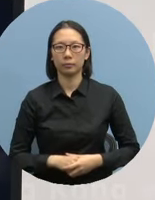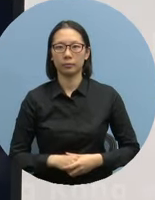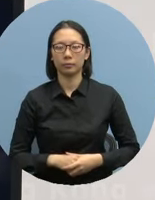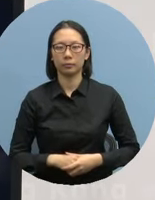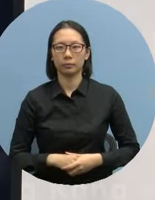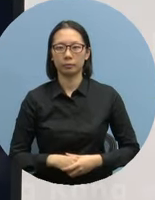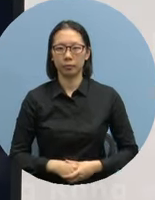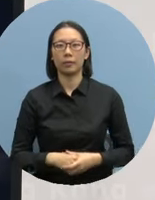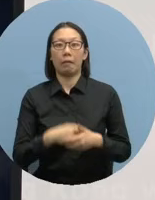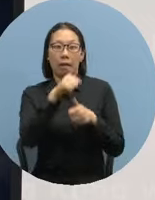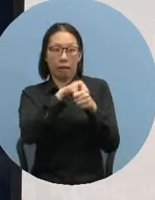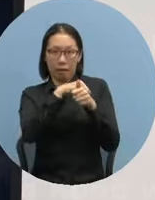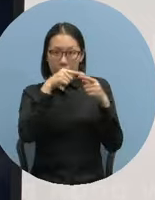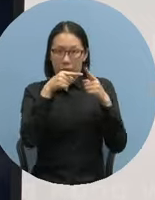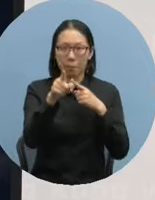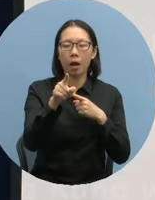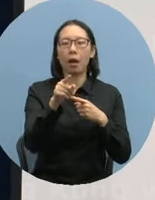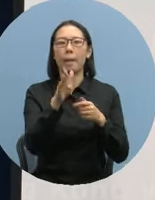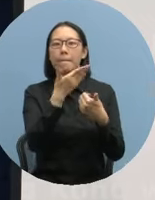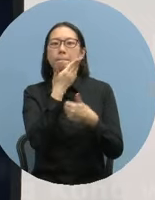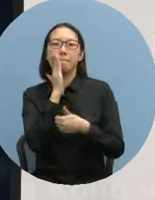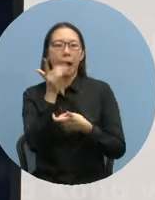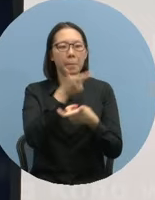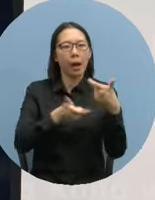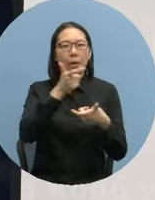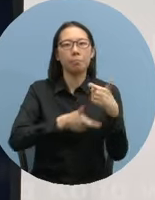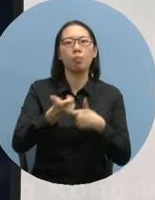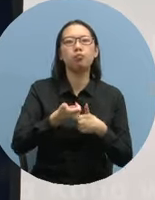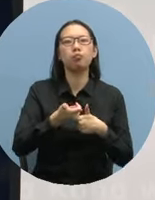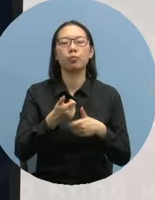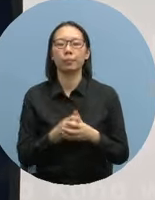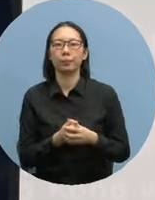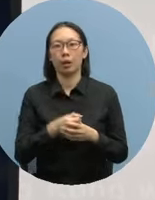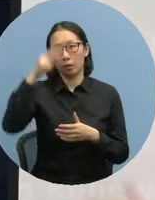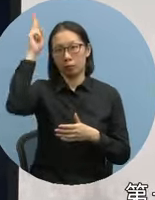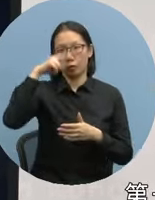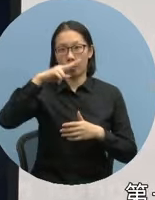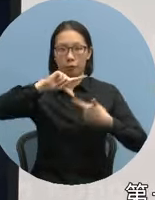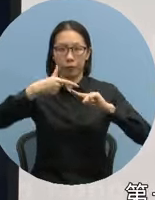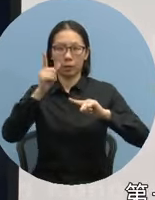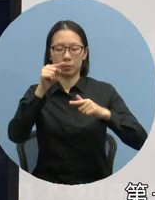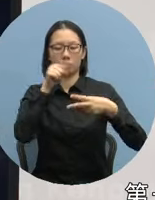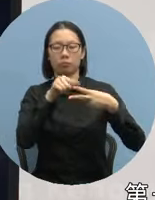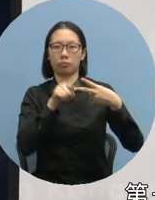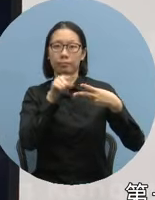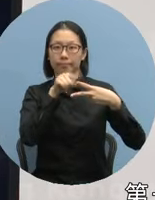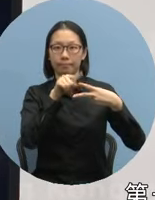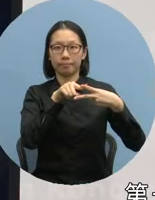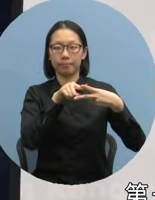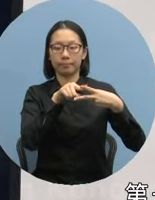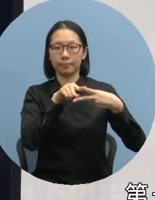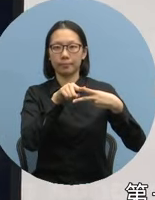扮这个卖家来犯案的，他常用呢的手法有两种。第一类的手法呢是骗